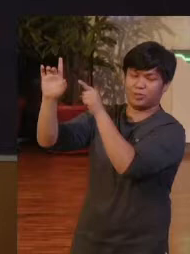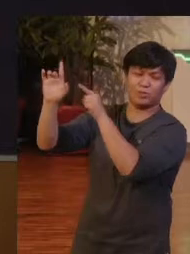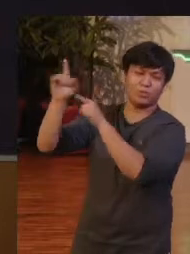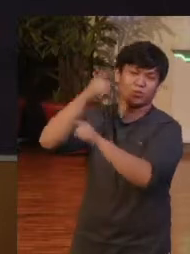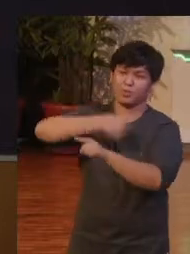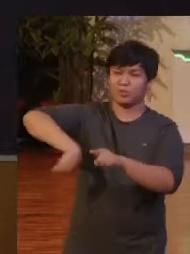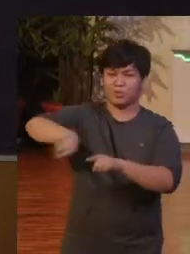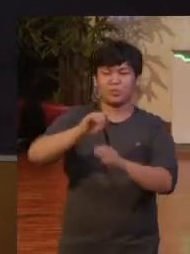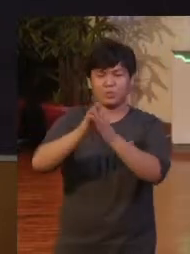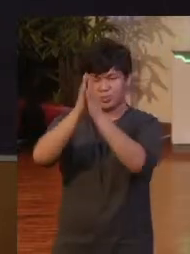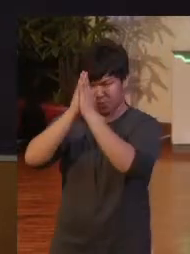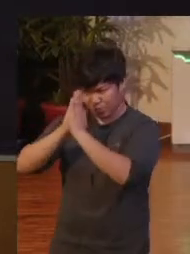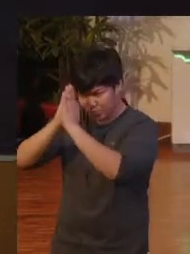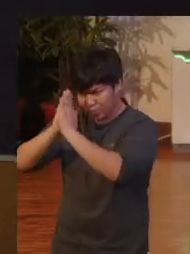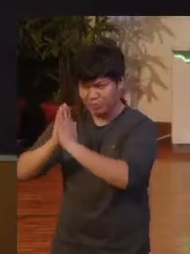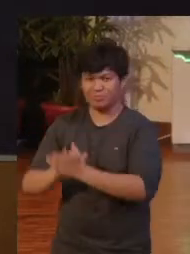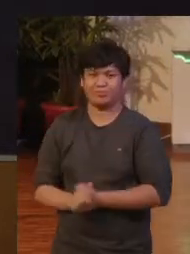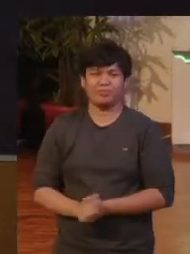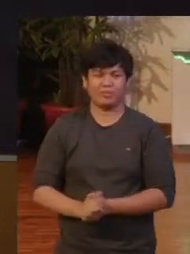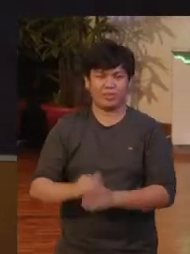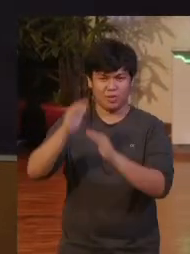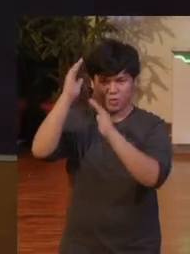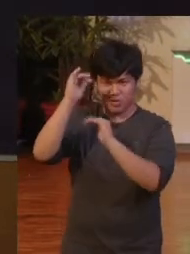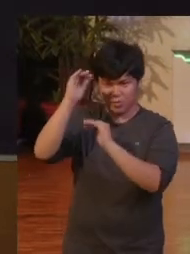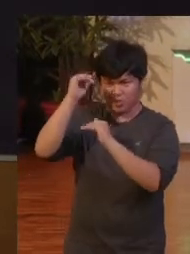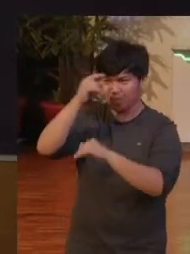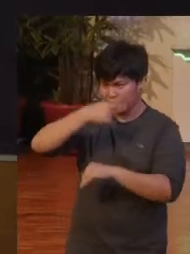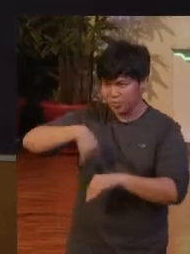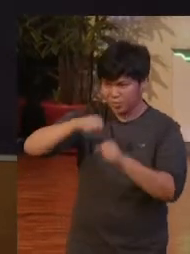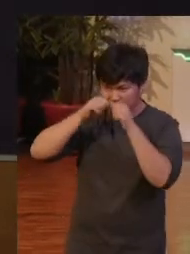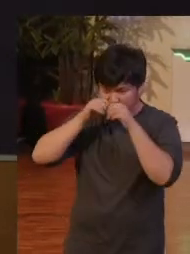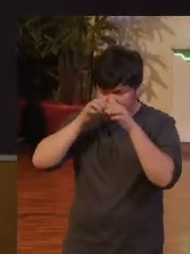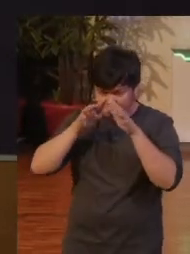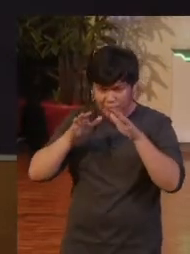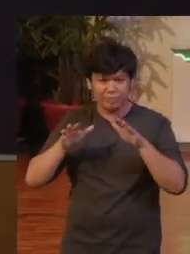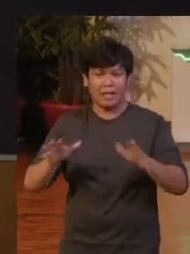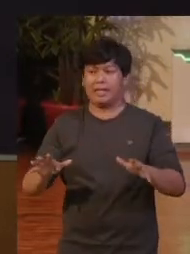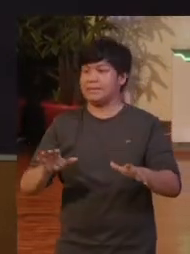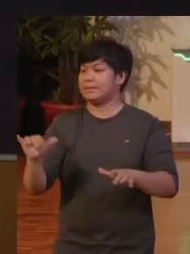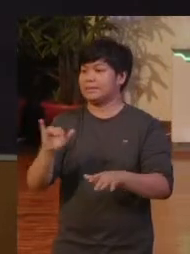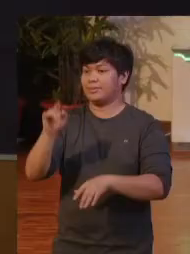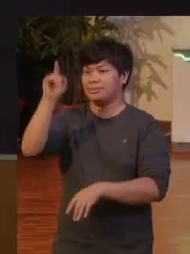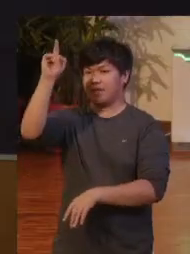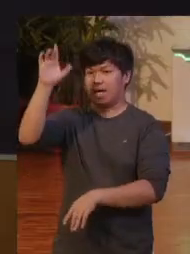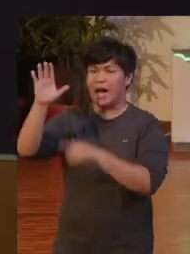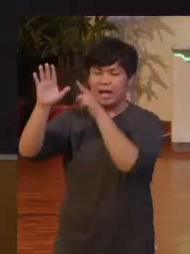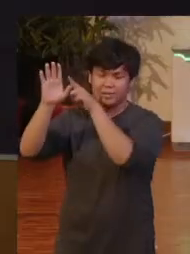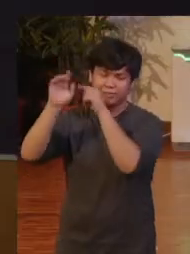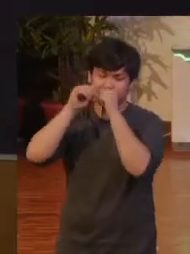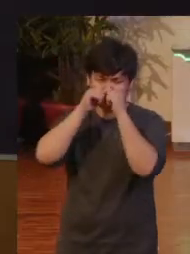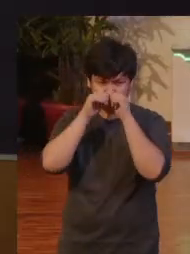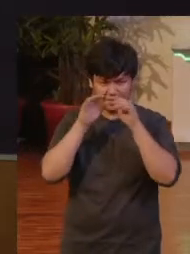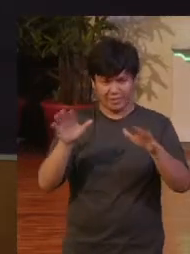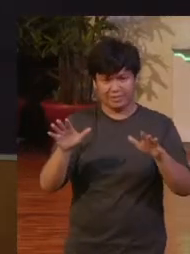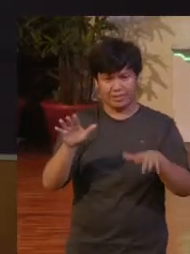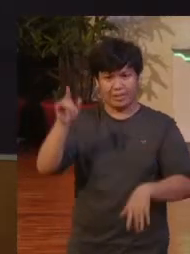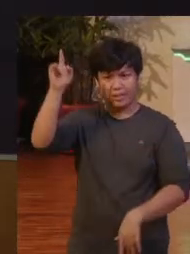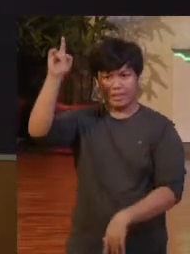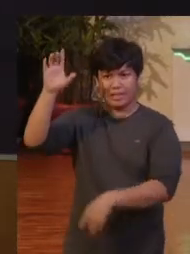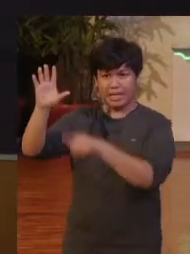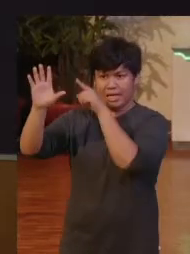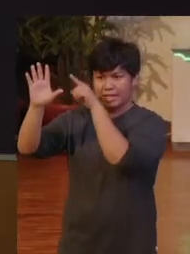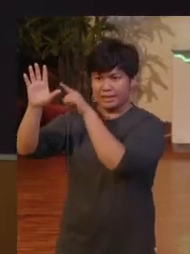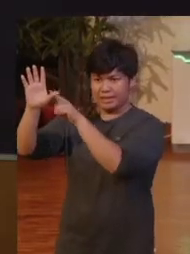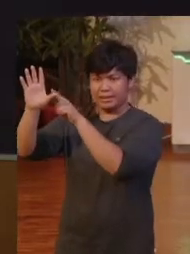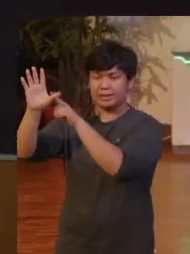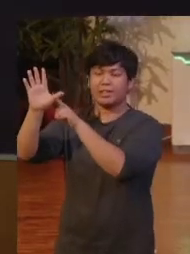dumalangin hari nawa. Pagpalain kaming lahat tulad niyang pinagpala. Si Yahweh, Diyos